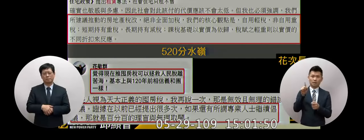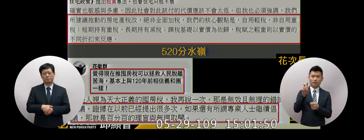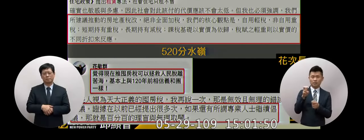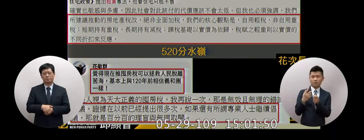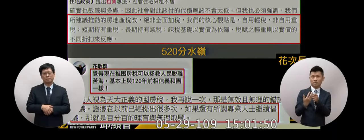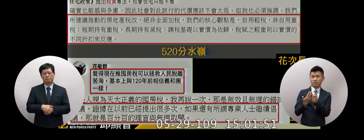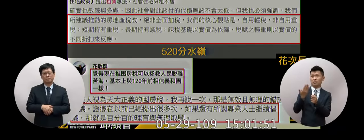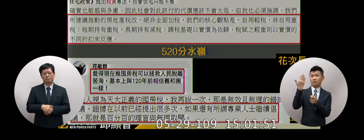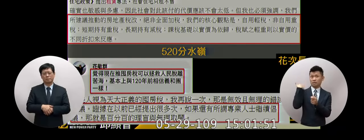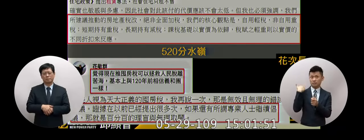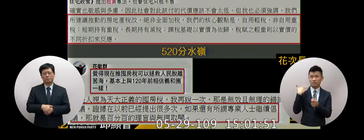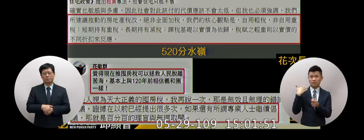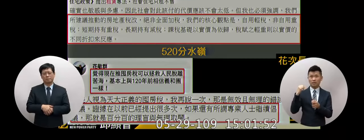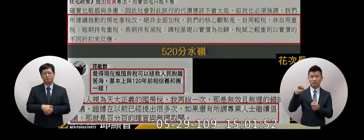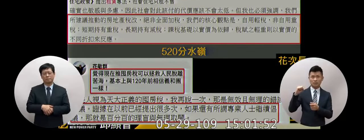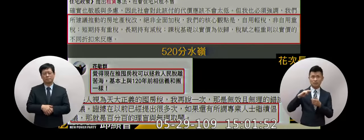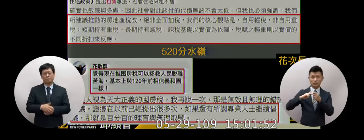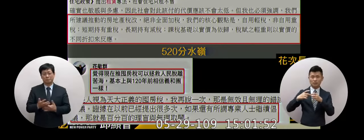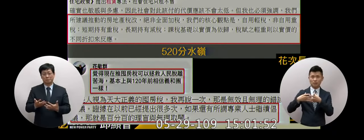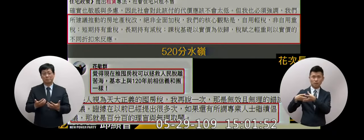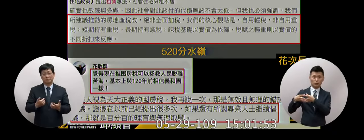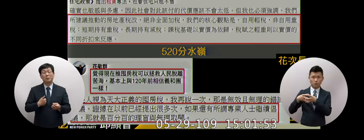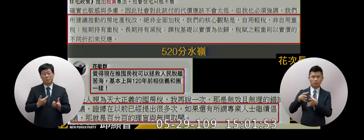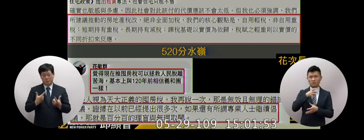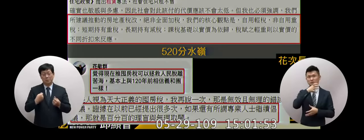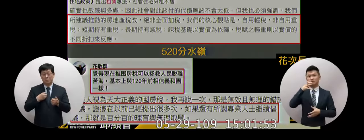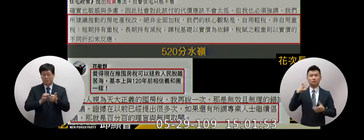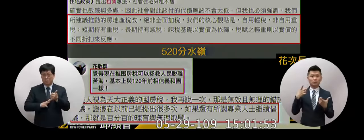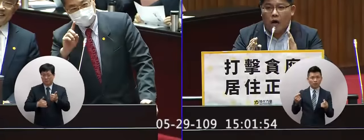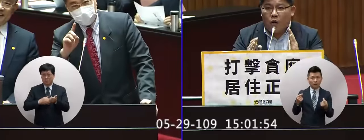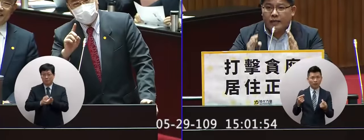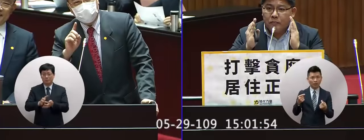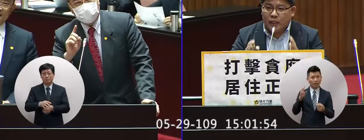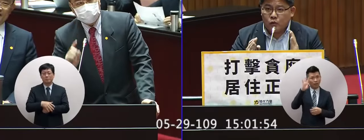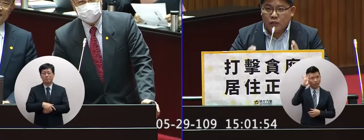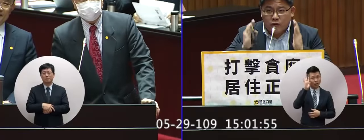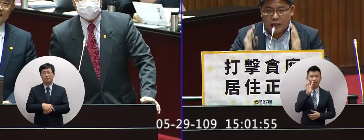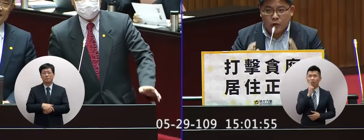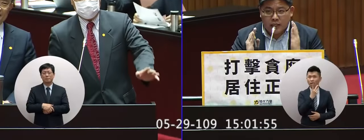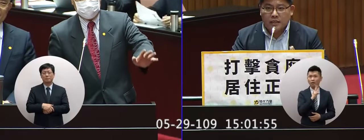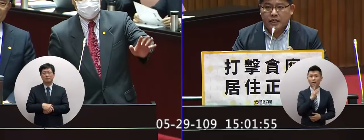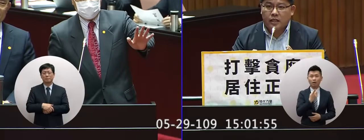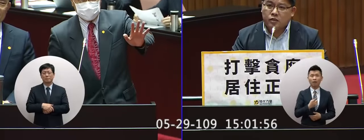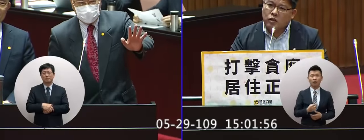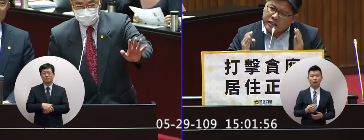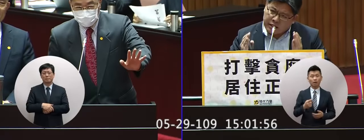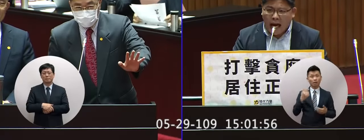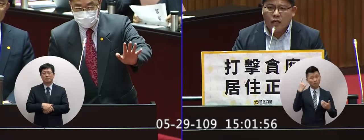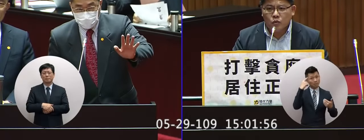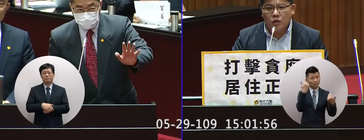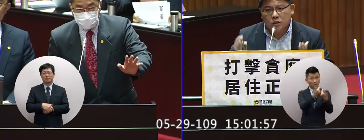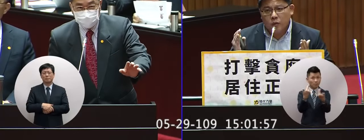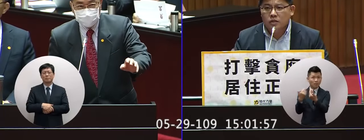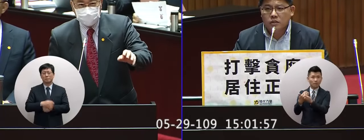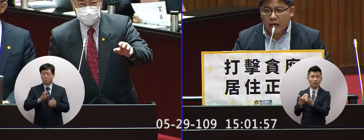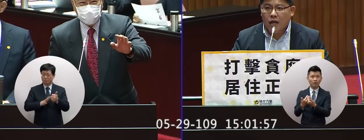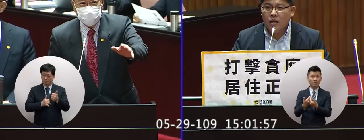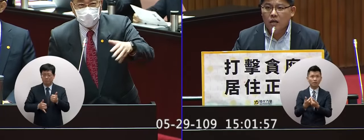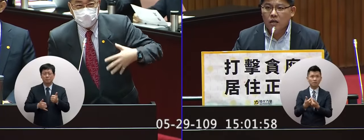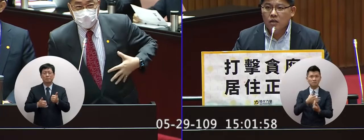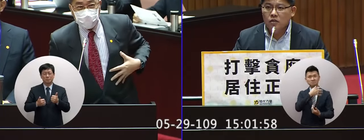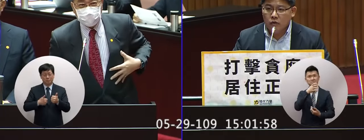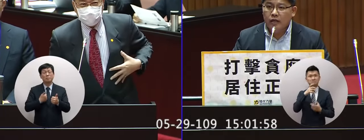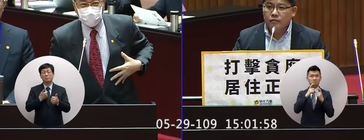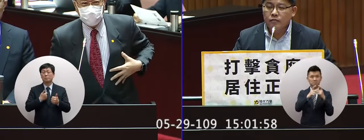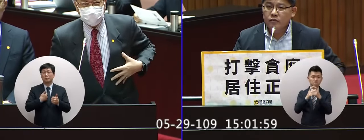我咧，阿奶阿奶讲，所以 我甲委员 讲，你官员面对反对意见的时候，这个态度为什么会是这样？